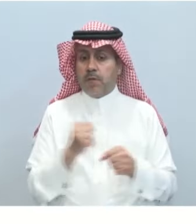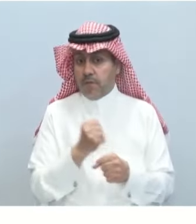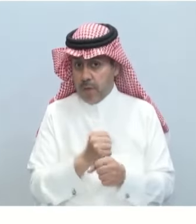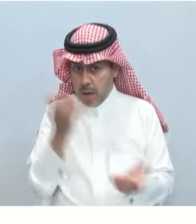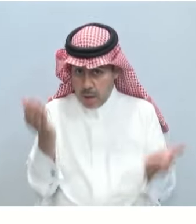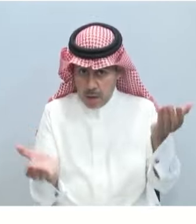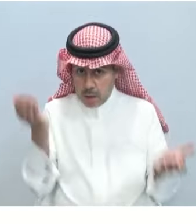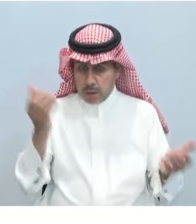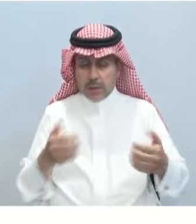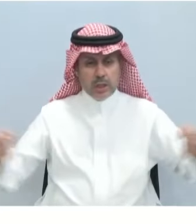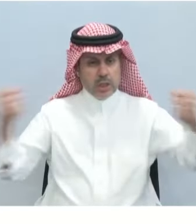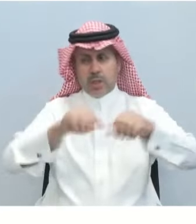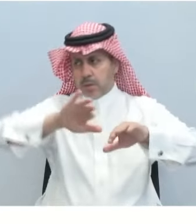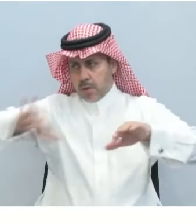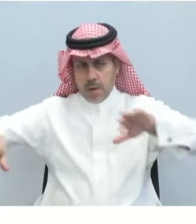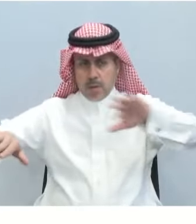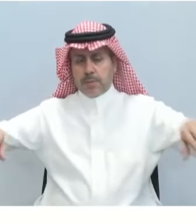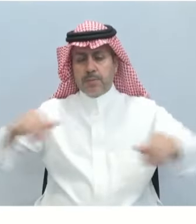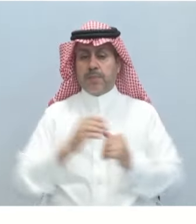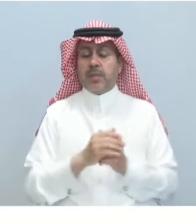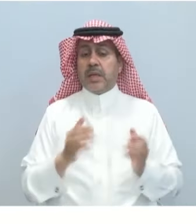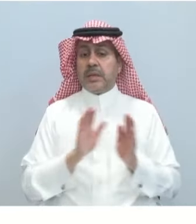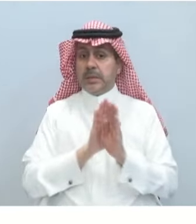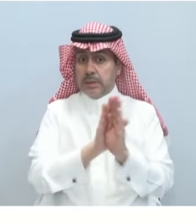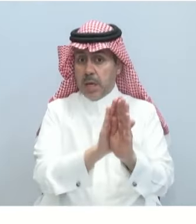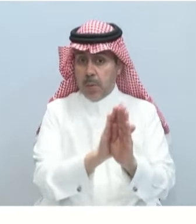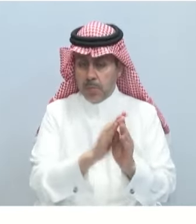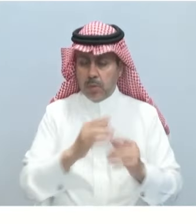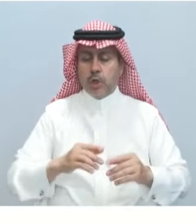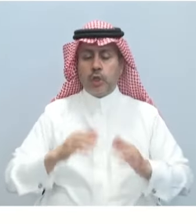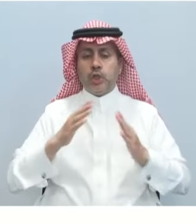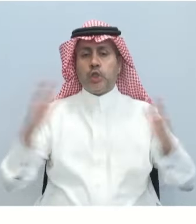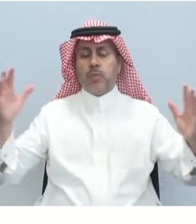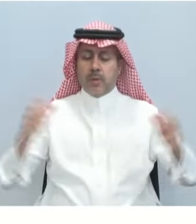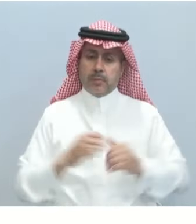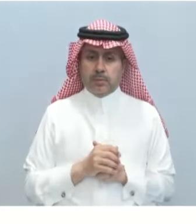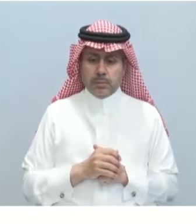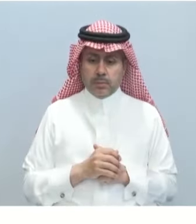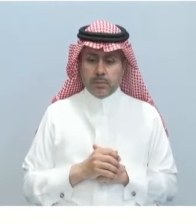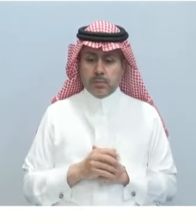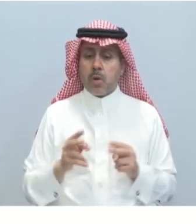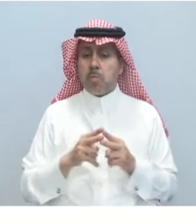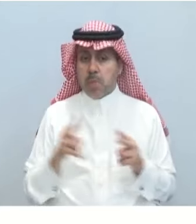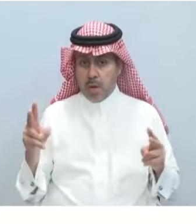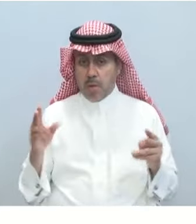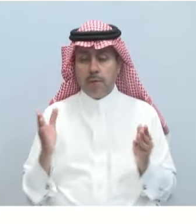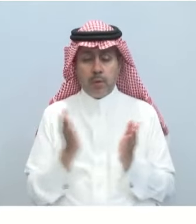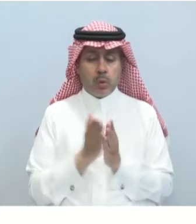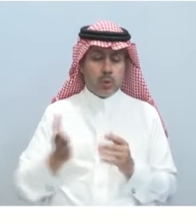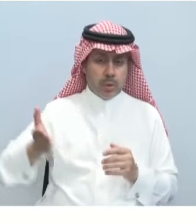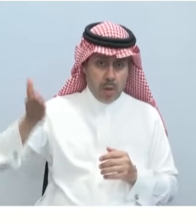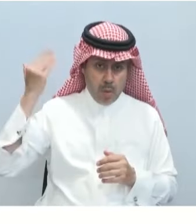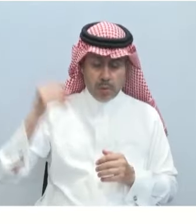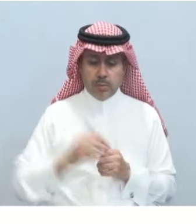فصل النزاعات دعم عجله التنميه وهذا قد بيناه في درس دروس